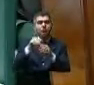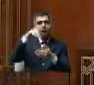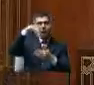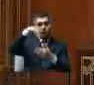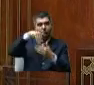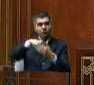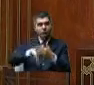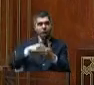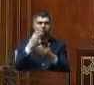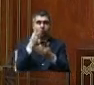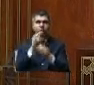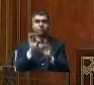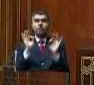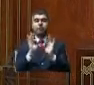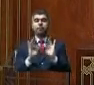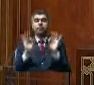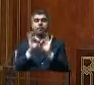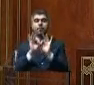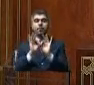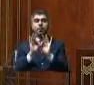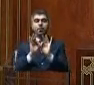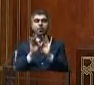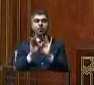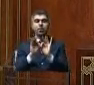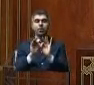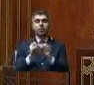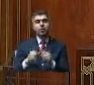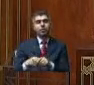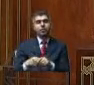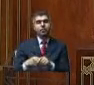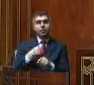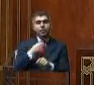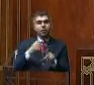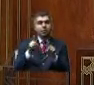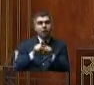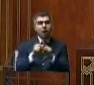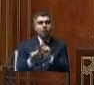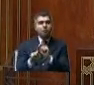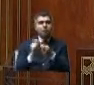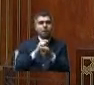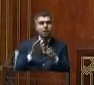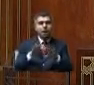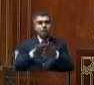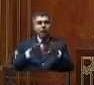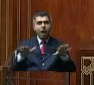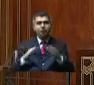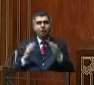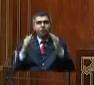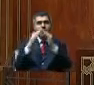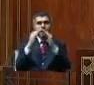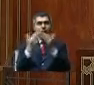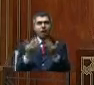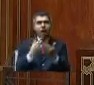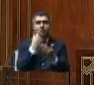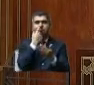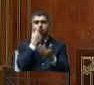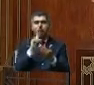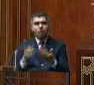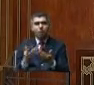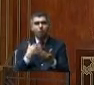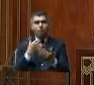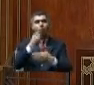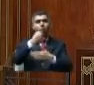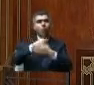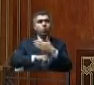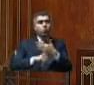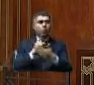له، تقرر تقلب تبدل الناس، تعطيهم الأرض تعطيهم الدار، واحد يقول لك أنا خصني الدار لولدي،